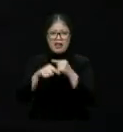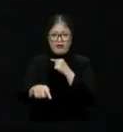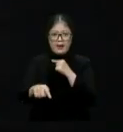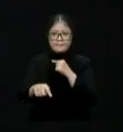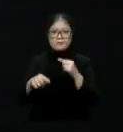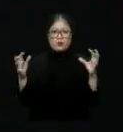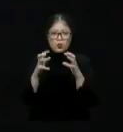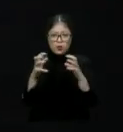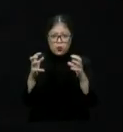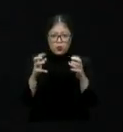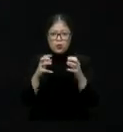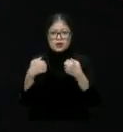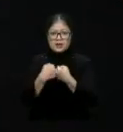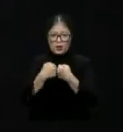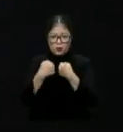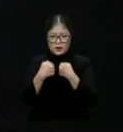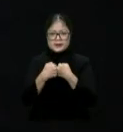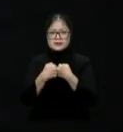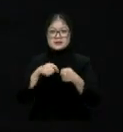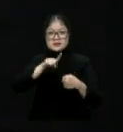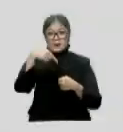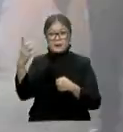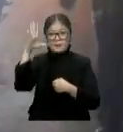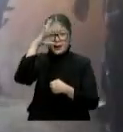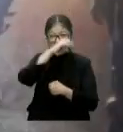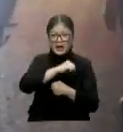lapangan. Sampai malam ini sudah bisa diselesaikan.